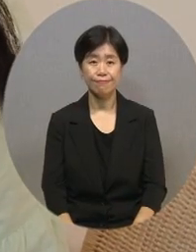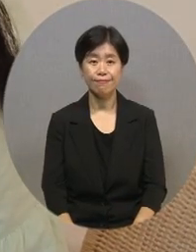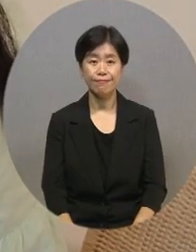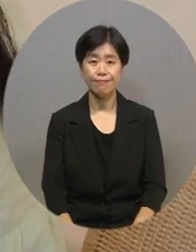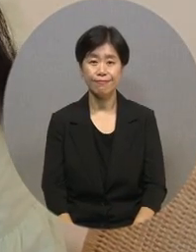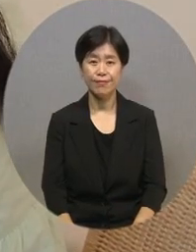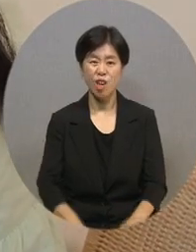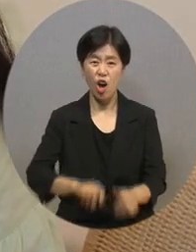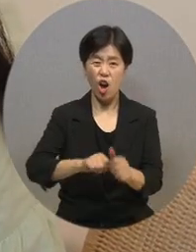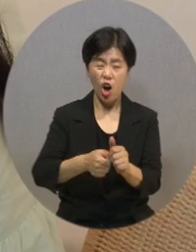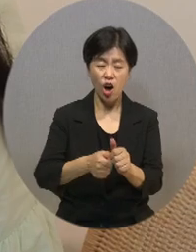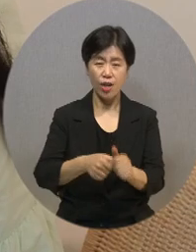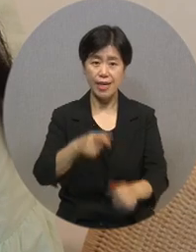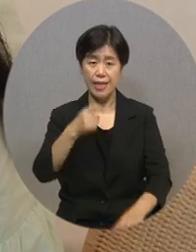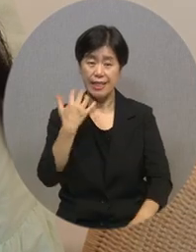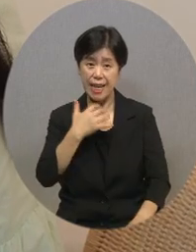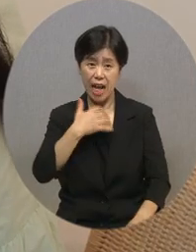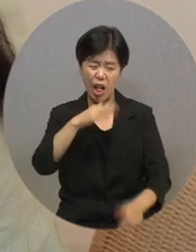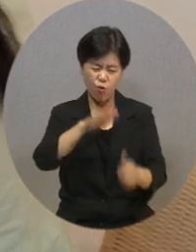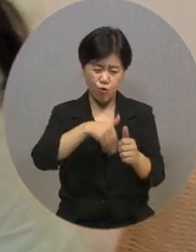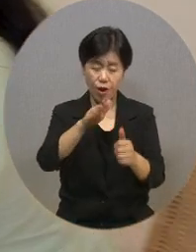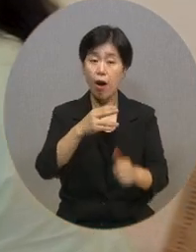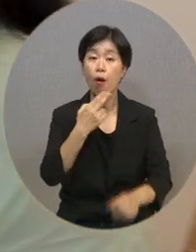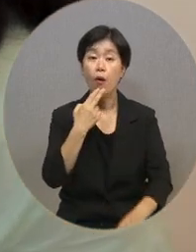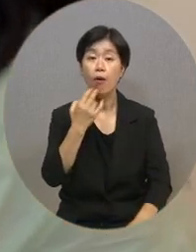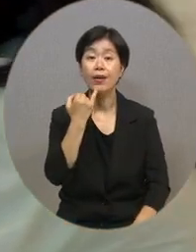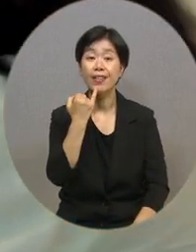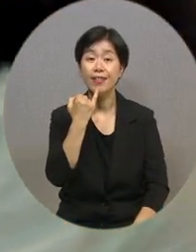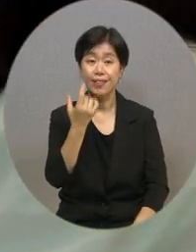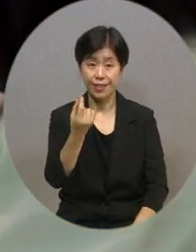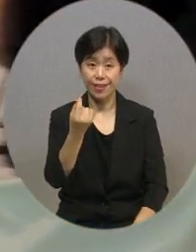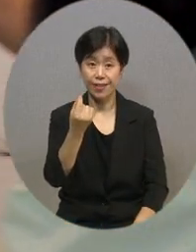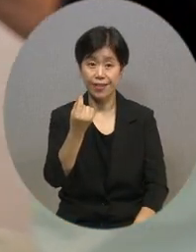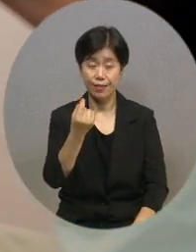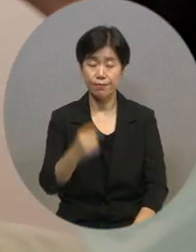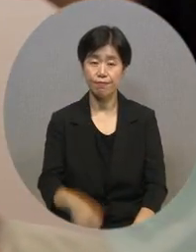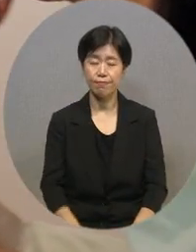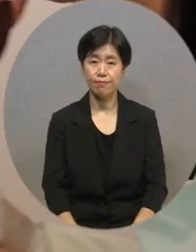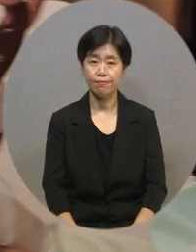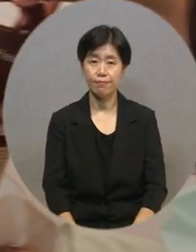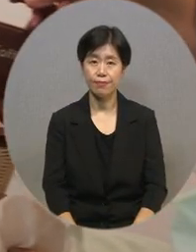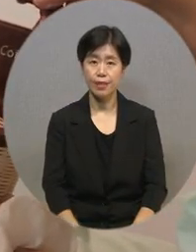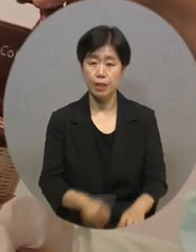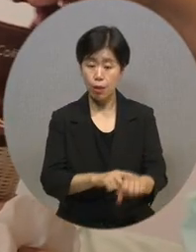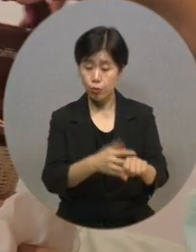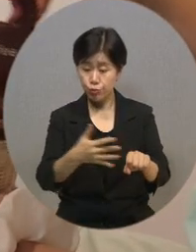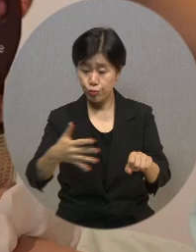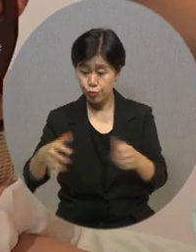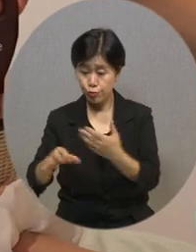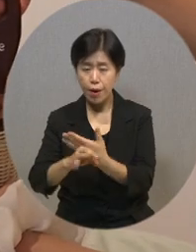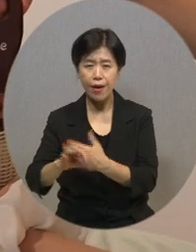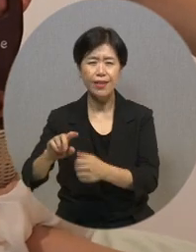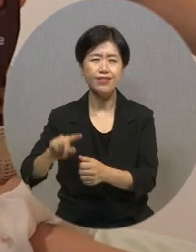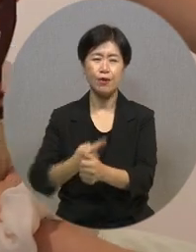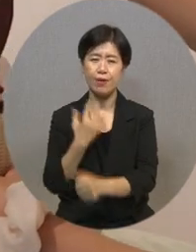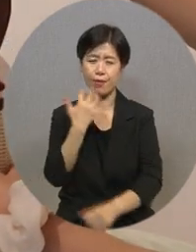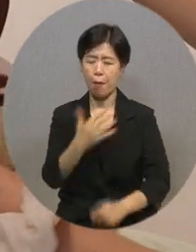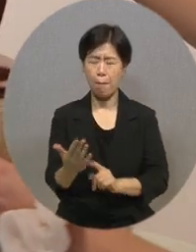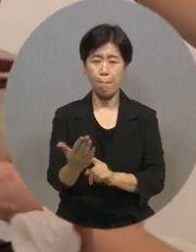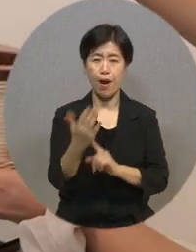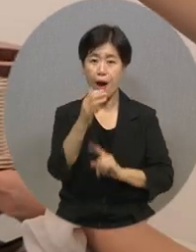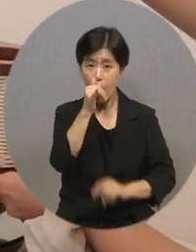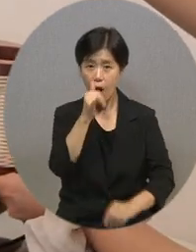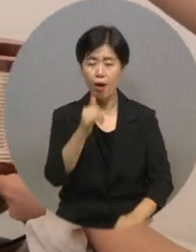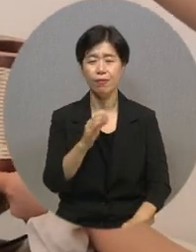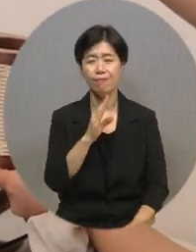칠하고 물들이지 않아도 시간의 흔적이 색을 입혀준다는 것은 자연이기 때문에